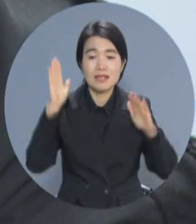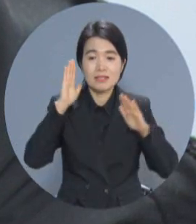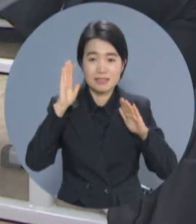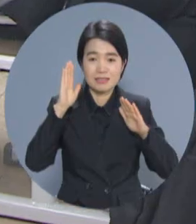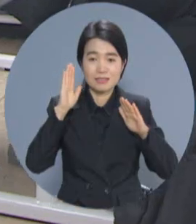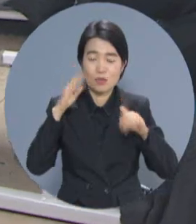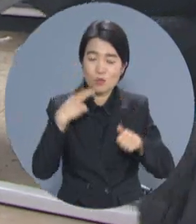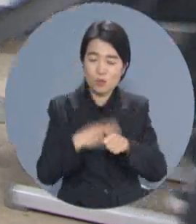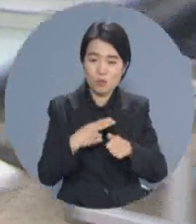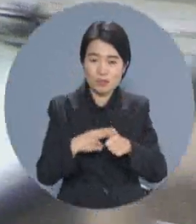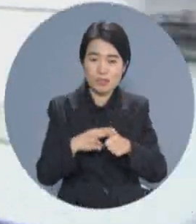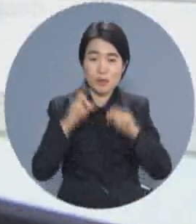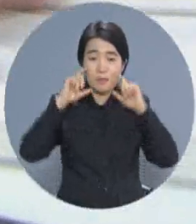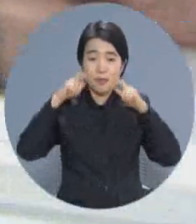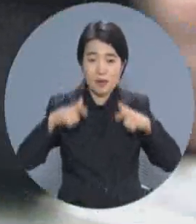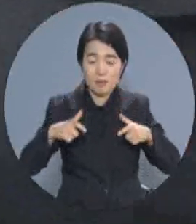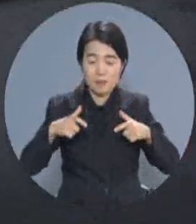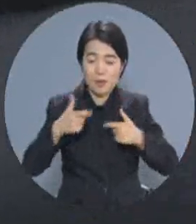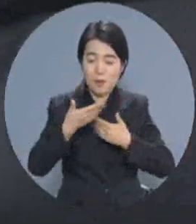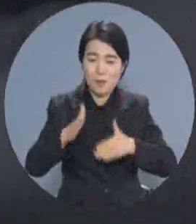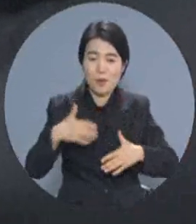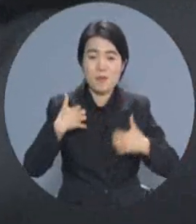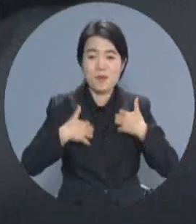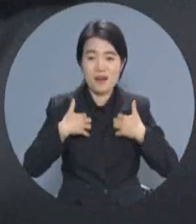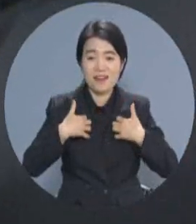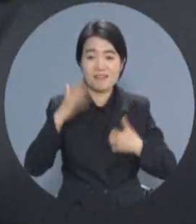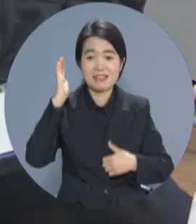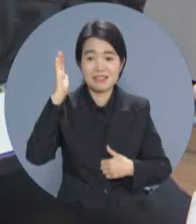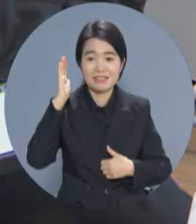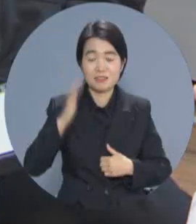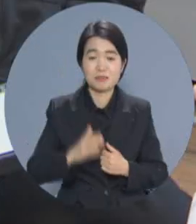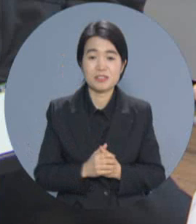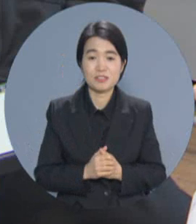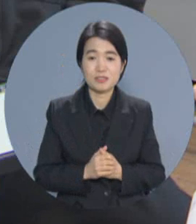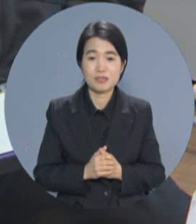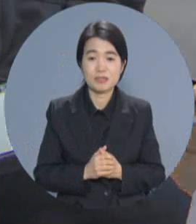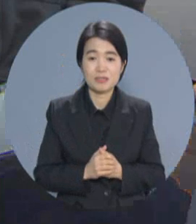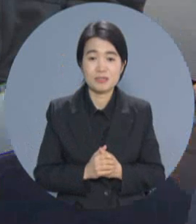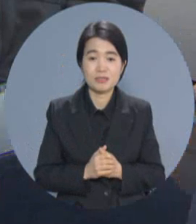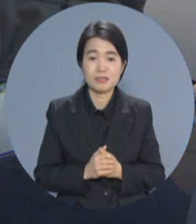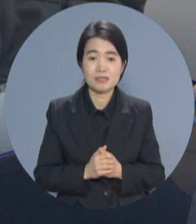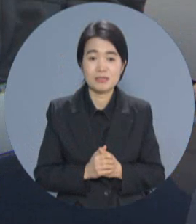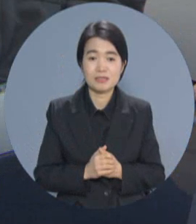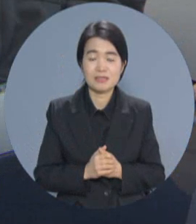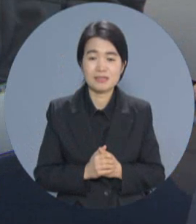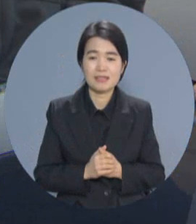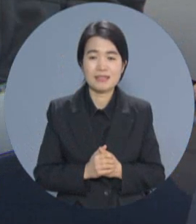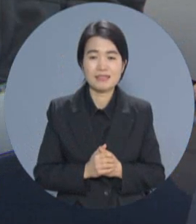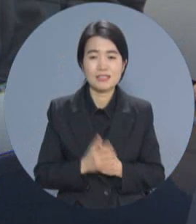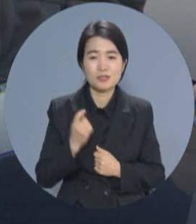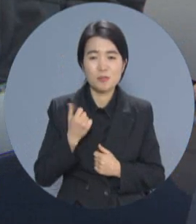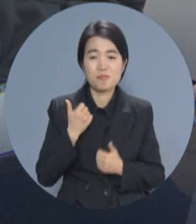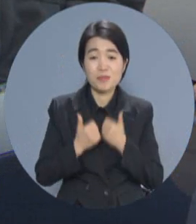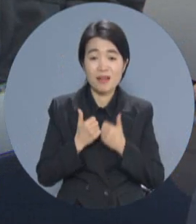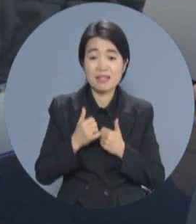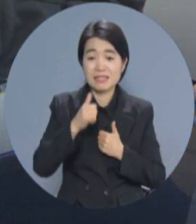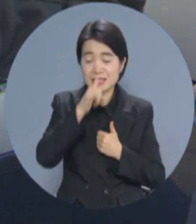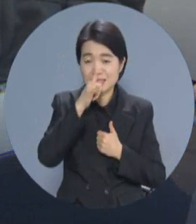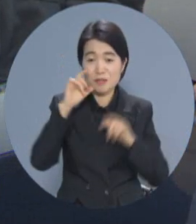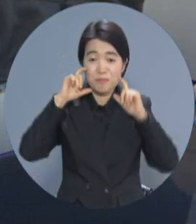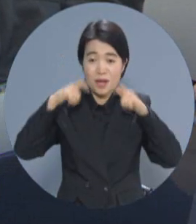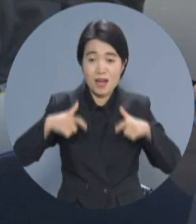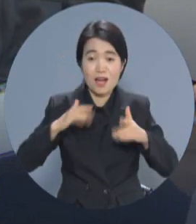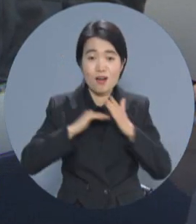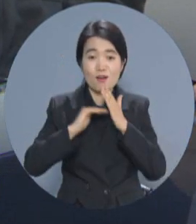학생들도 교사들도 마스크 없는 교실이 반갑다고 말합니다. 크진 않아도 거리감이 살짝 느껴졌는데 마스크 이제 해제되고